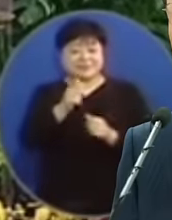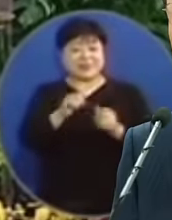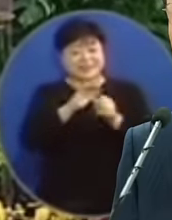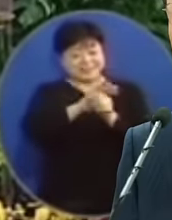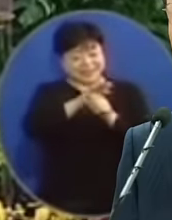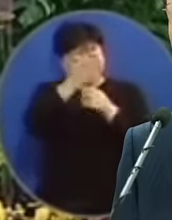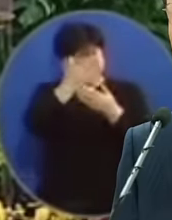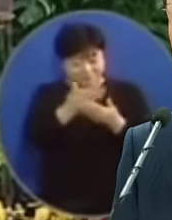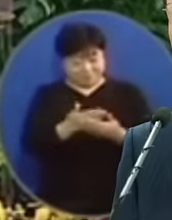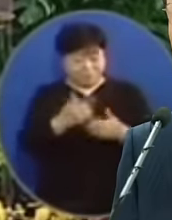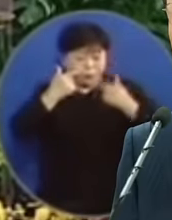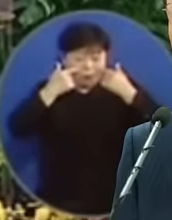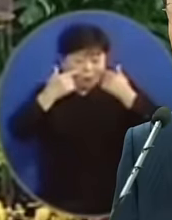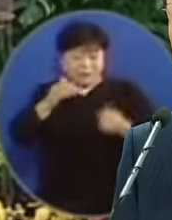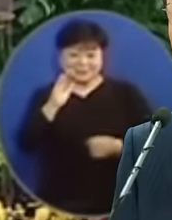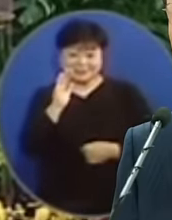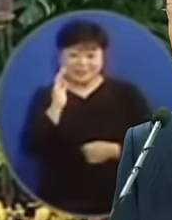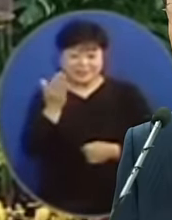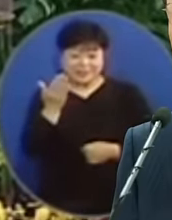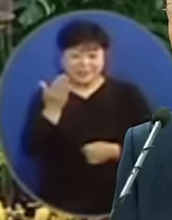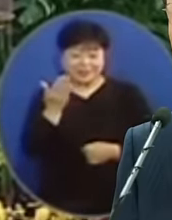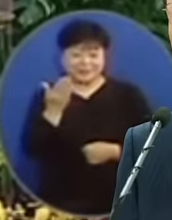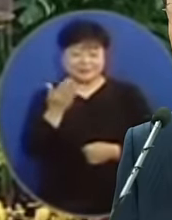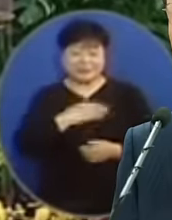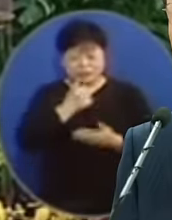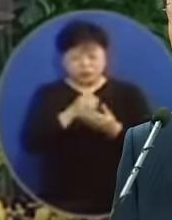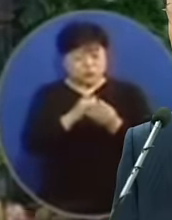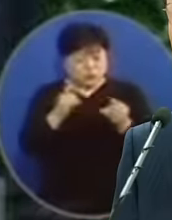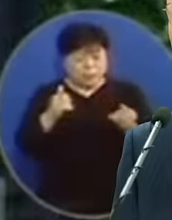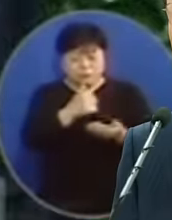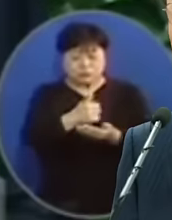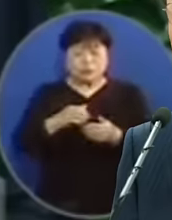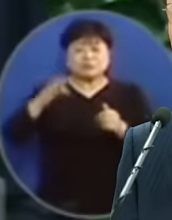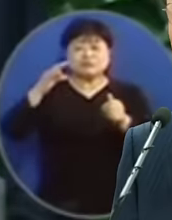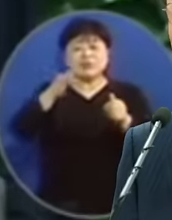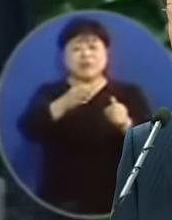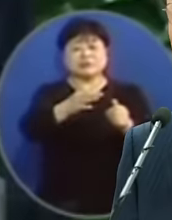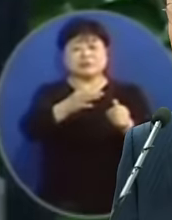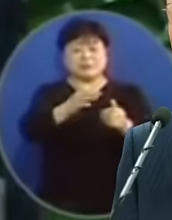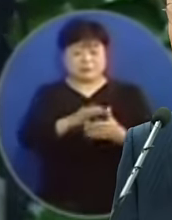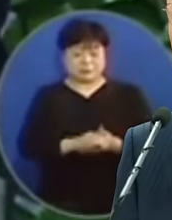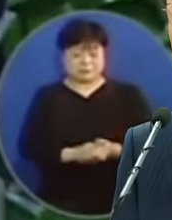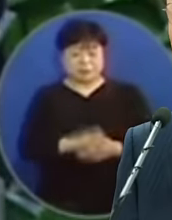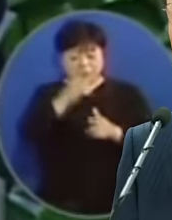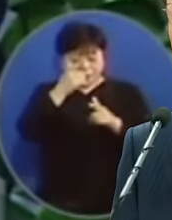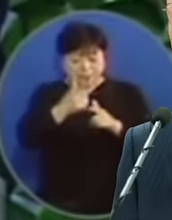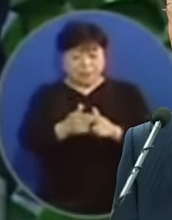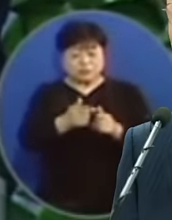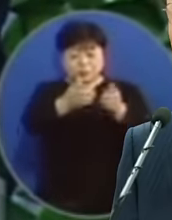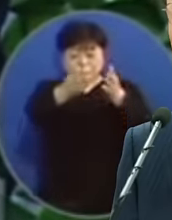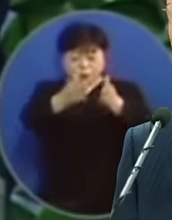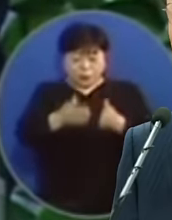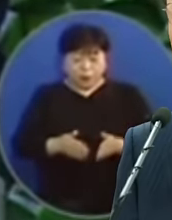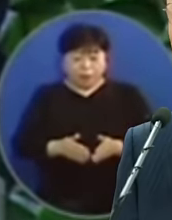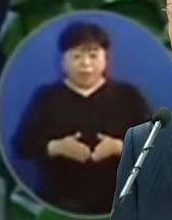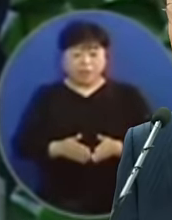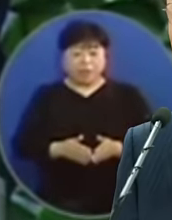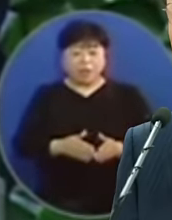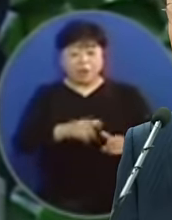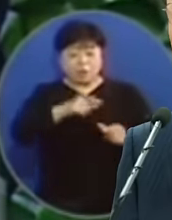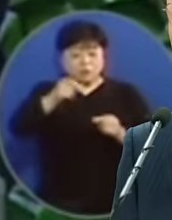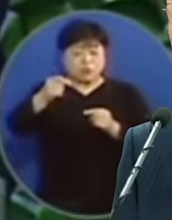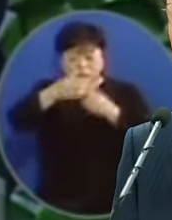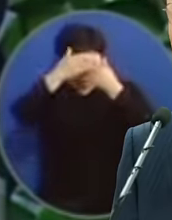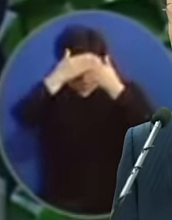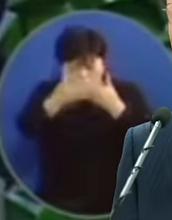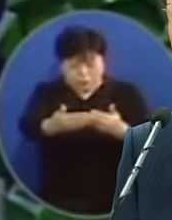사랑을 확인할 수 있습니다. 나 같은 죄인 주님 부르셔서 예수님을 통해서 우리의 구원을